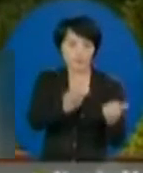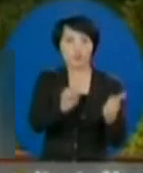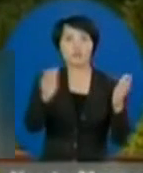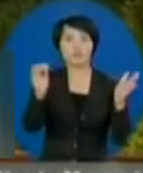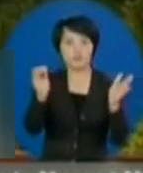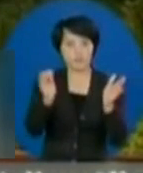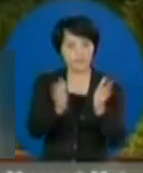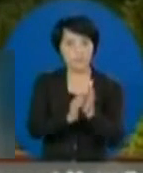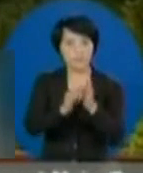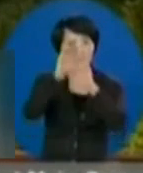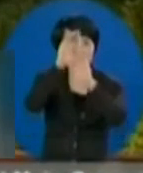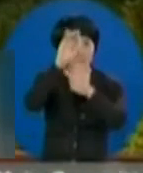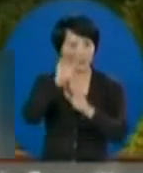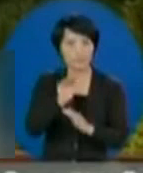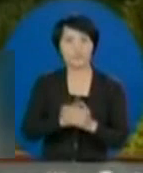서거하셨다는 것을